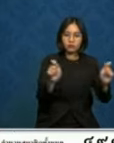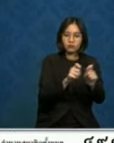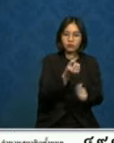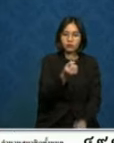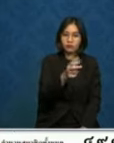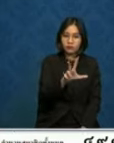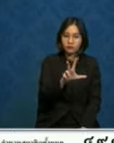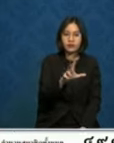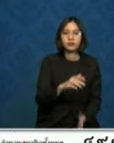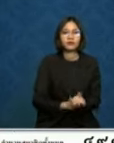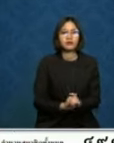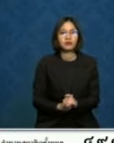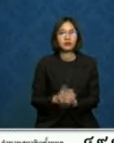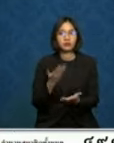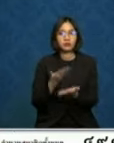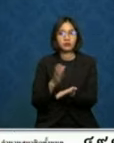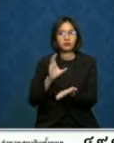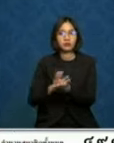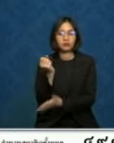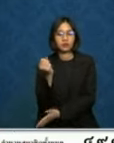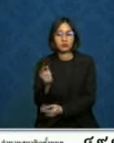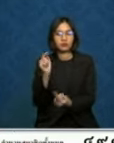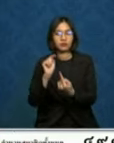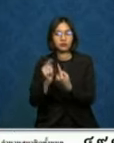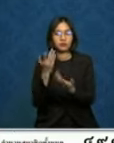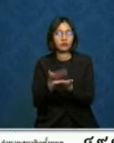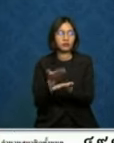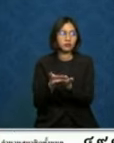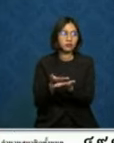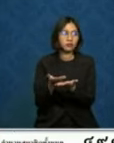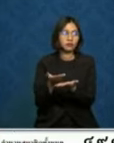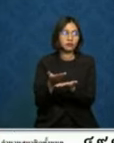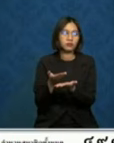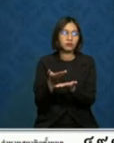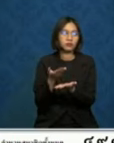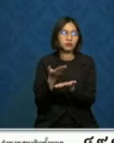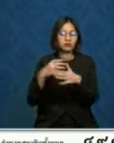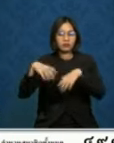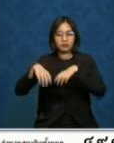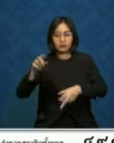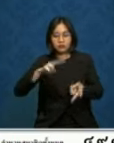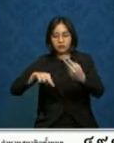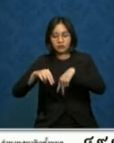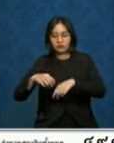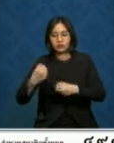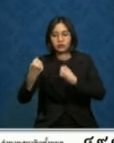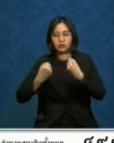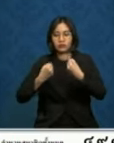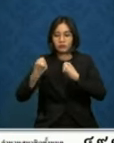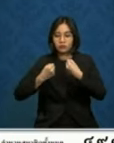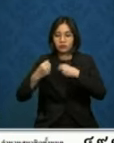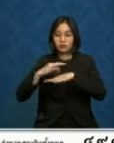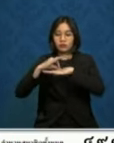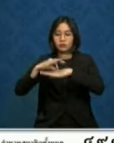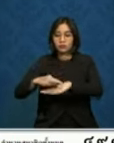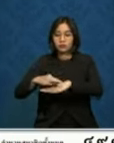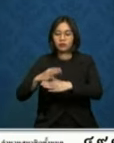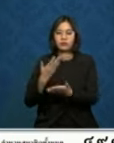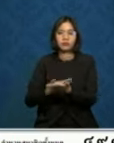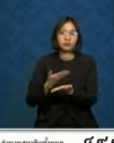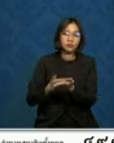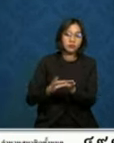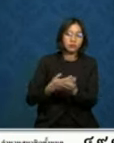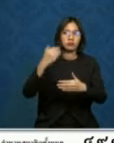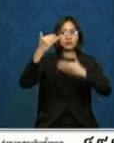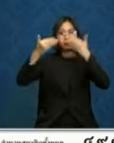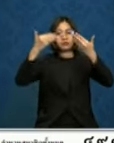กรรมการรวมถึงเป็นงบที่ใช้จ่ายในเป็นค่าตอบแทนค่าจัดหารถประจำตำแหน่งค่ารับรองและพิธี